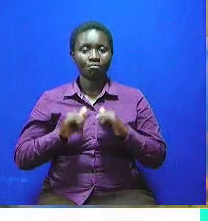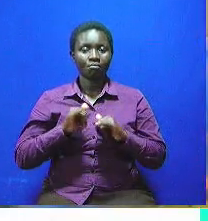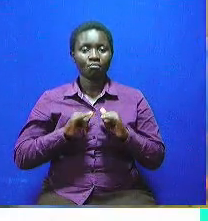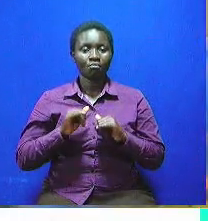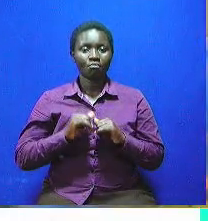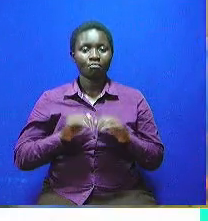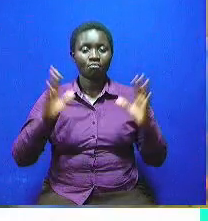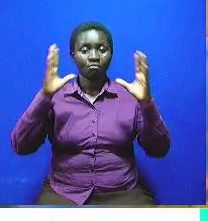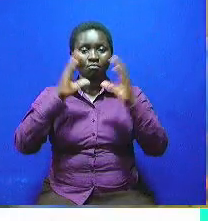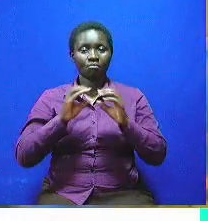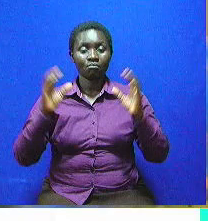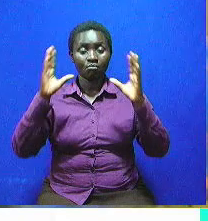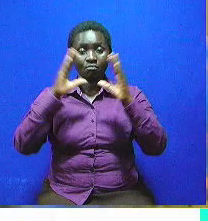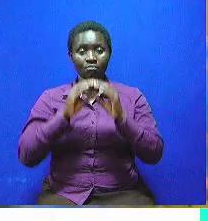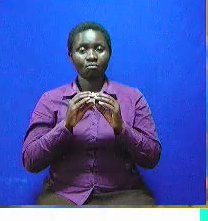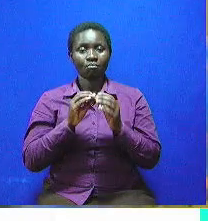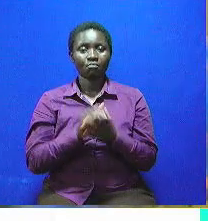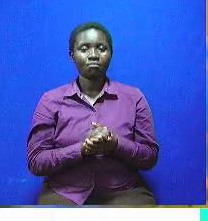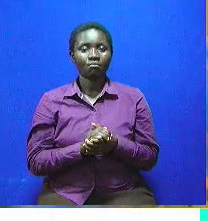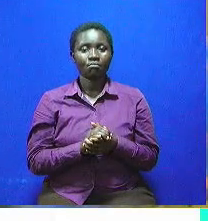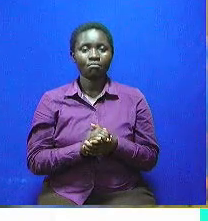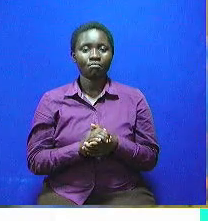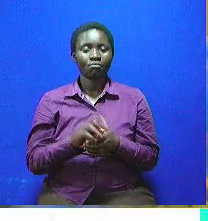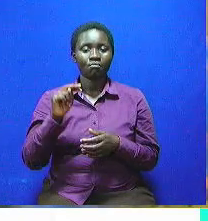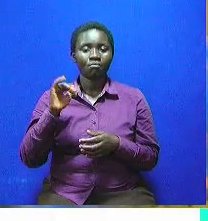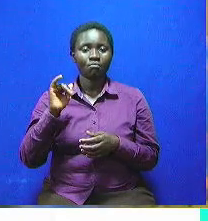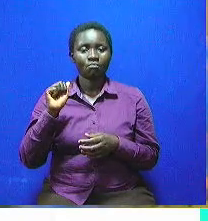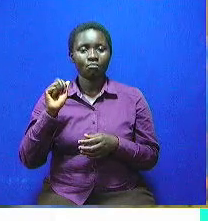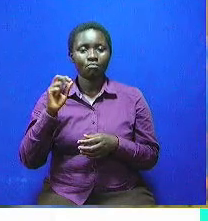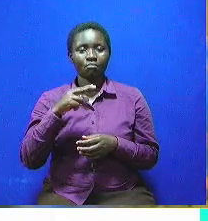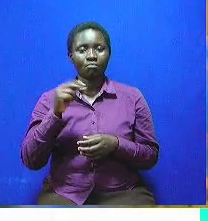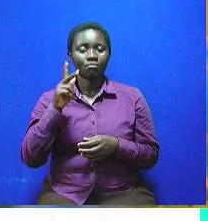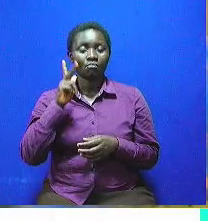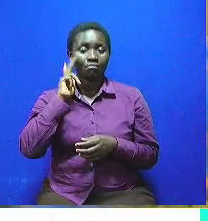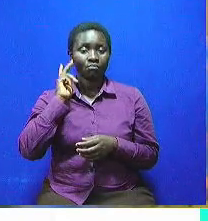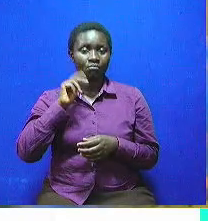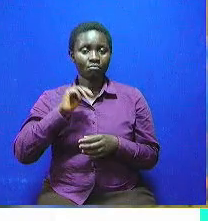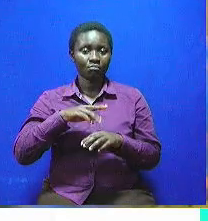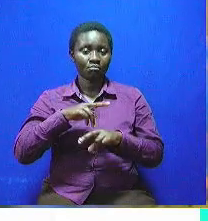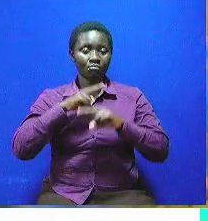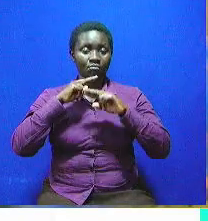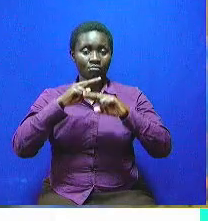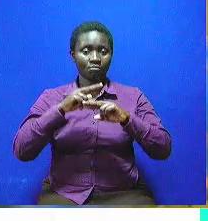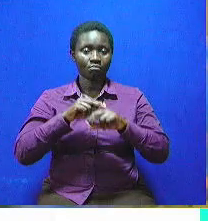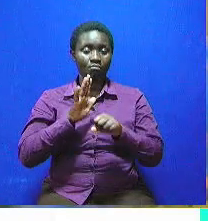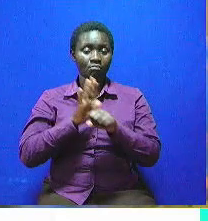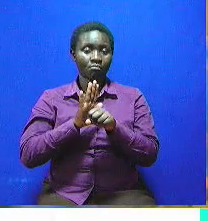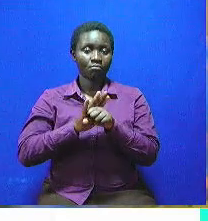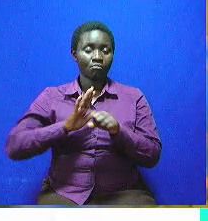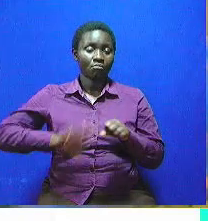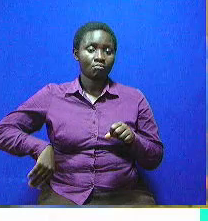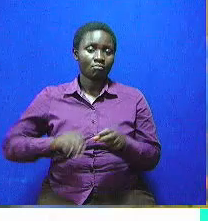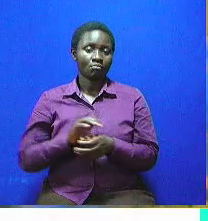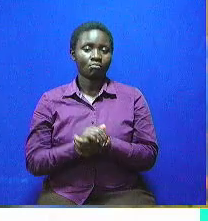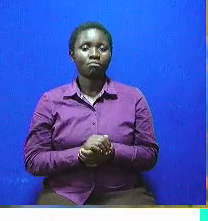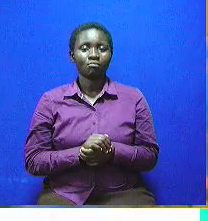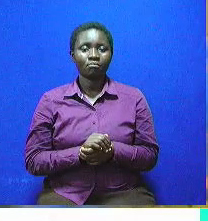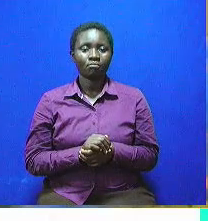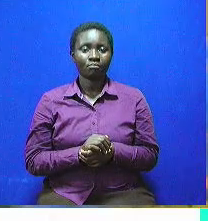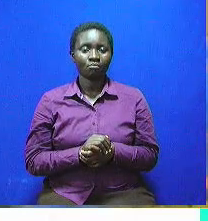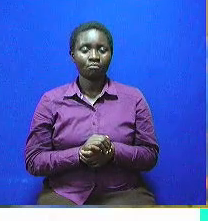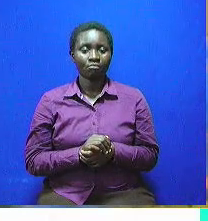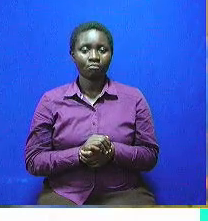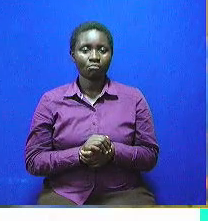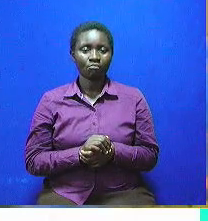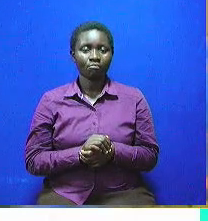abe tukuriri mwanon mwano neskuri ya nyancho boys ama neskuri ya Kisii school. Mabu ase emi ake mingi akurumage gawa wire uko wakoba na bu. Chiskuru tuwa abe koba